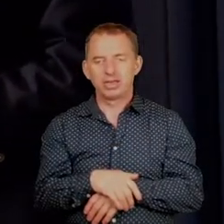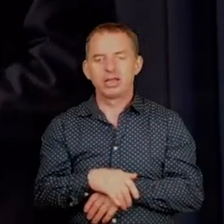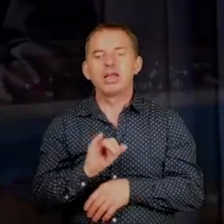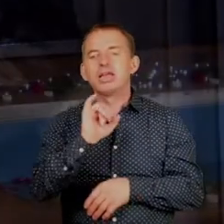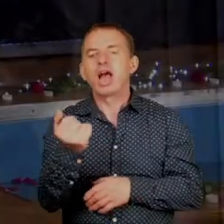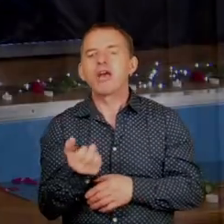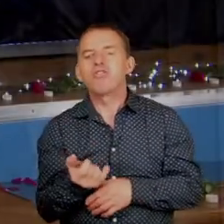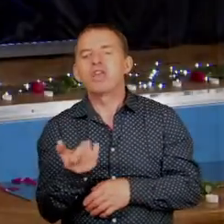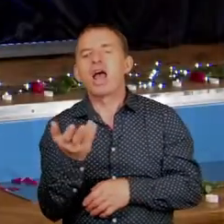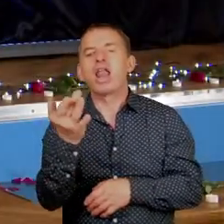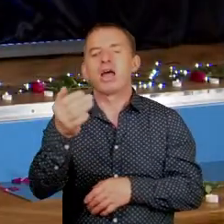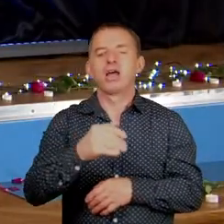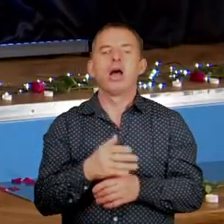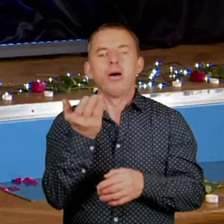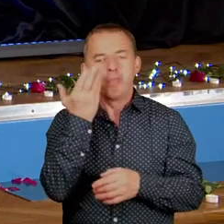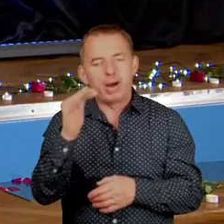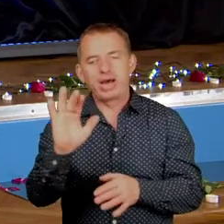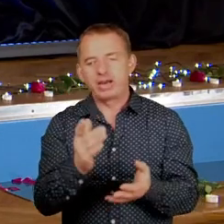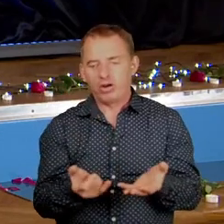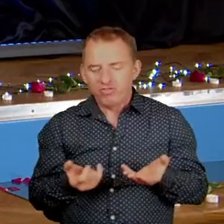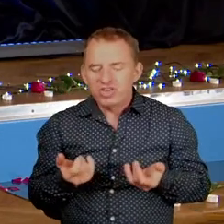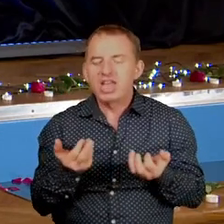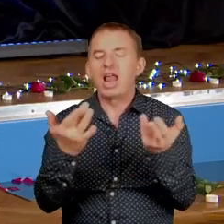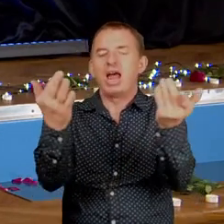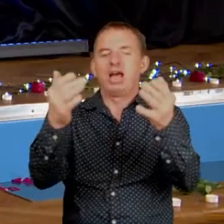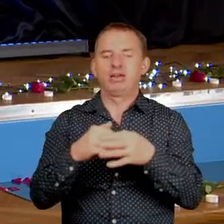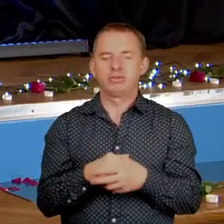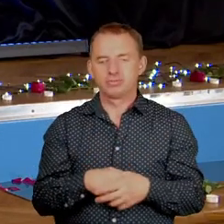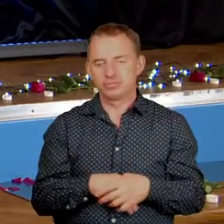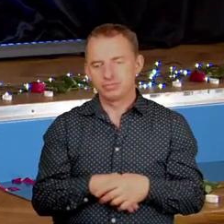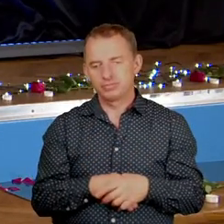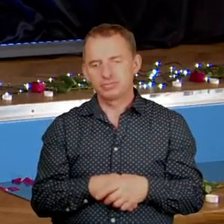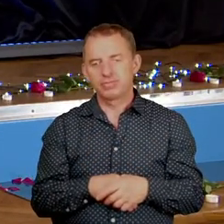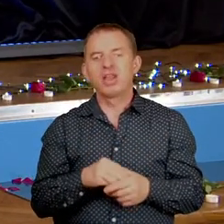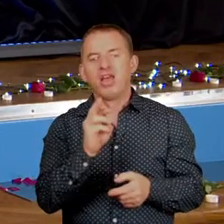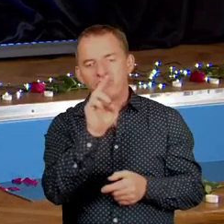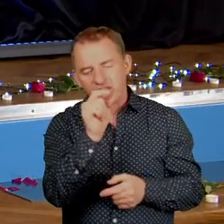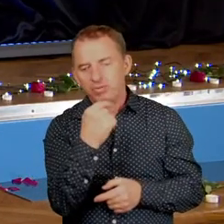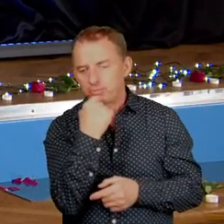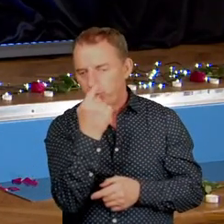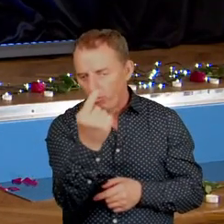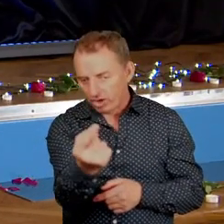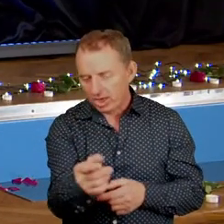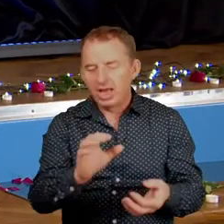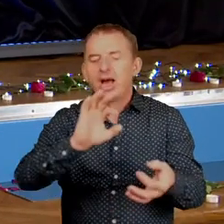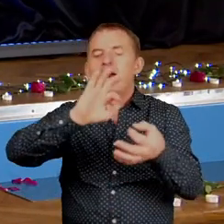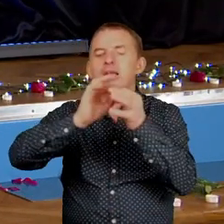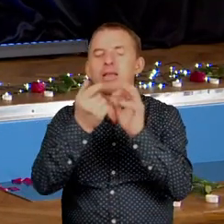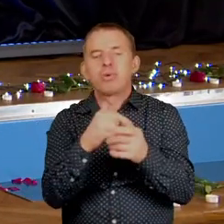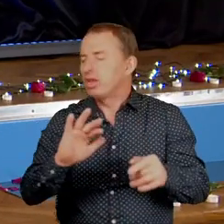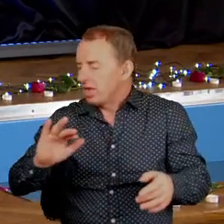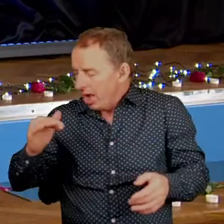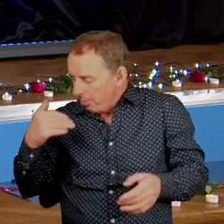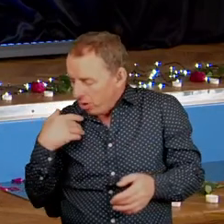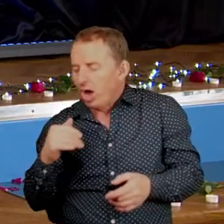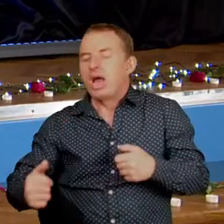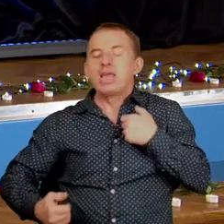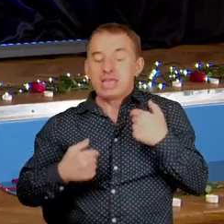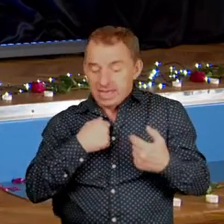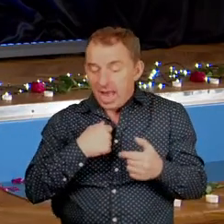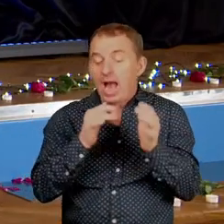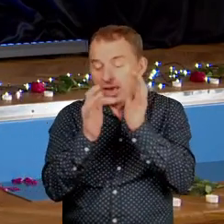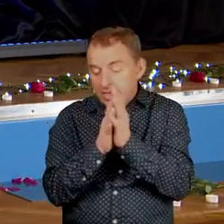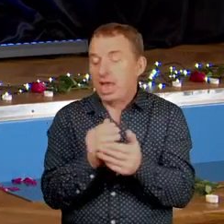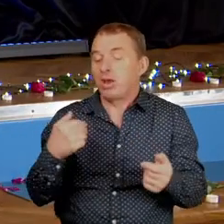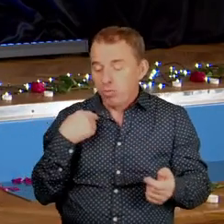wiele? Many mansions. Bardzo wiele. Jesus said, if I were not so, I'd have told you. Więc Jezus powiedział, gdyby tak nie było, to byłbym wam powiedział. But I got to